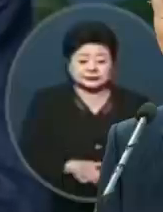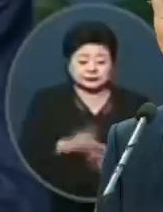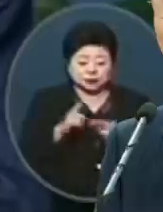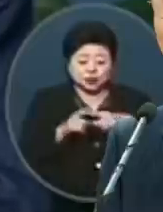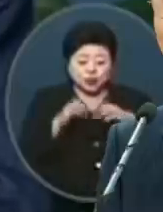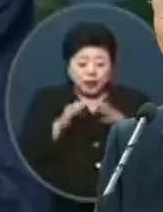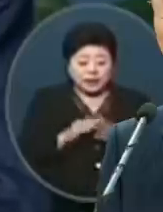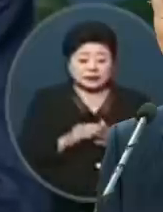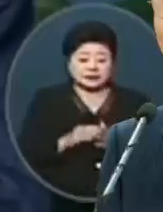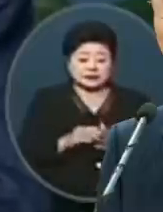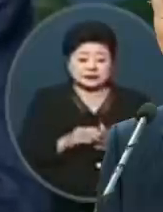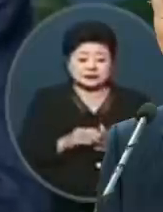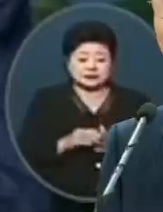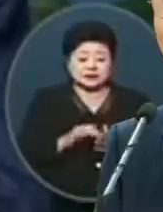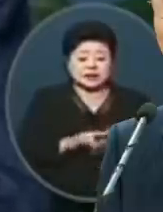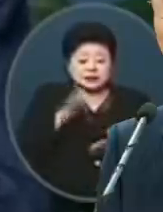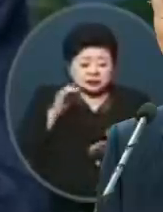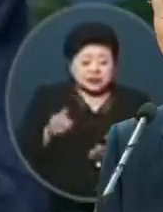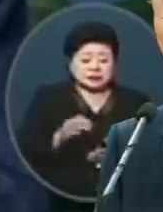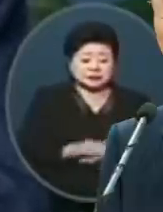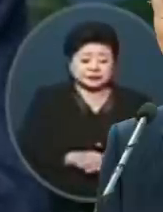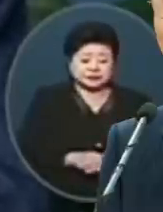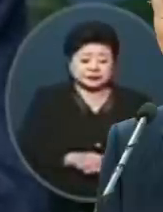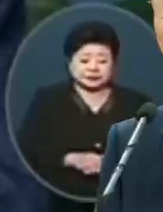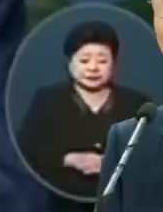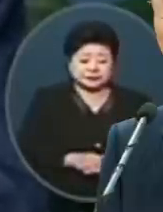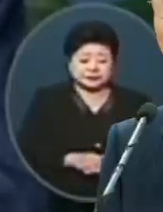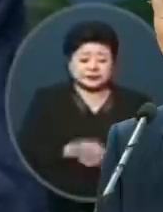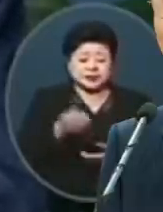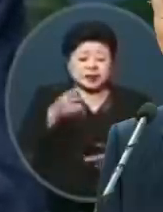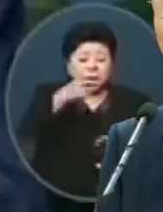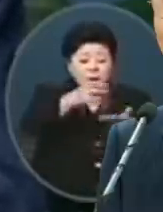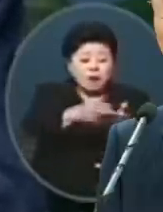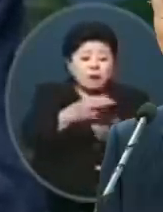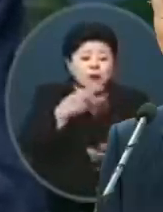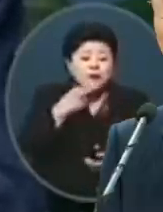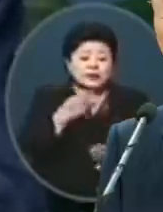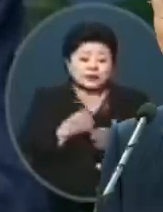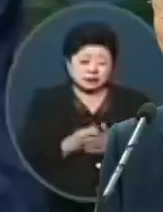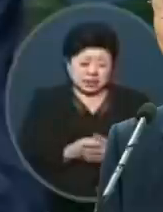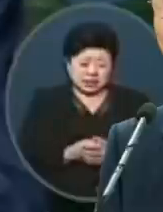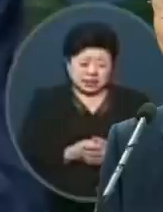교회는 세금 내라는 법이 없기 때문에